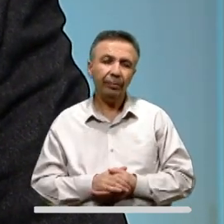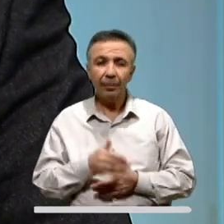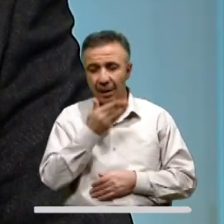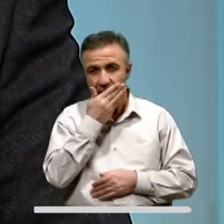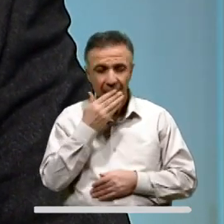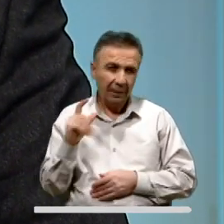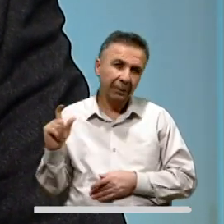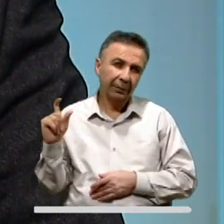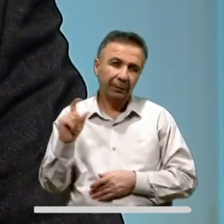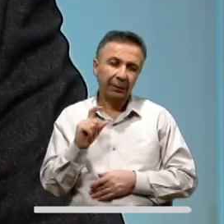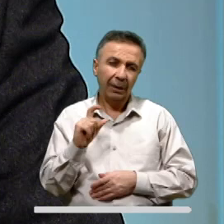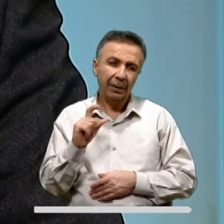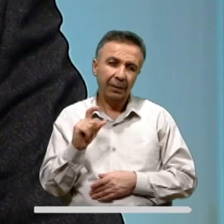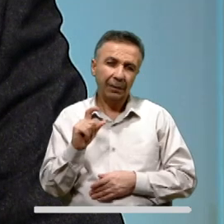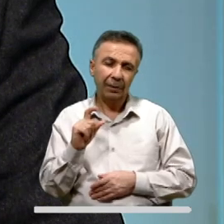Ramazan'ın